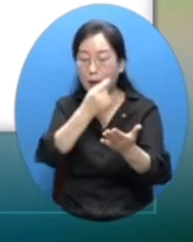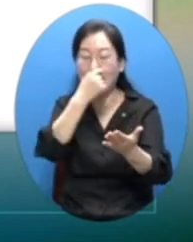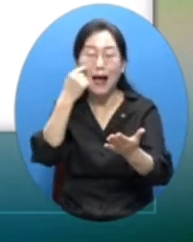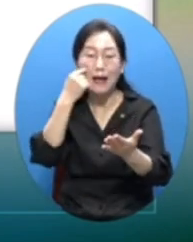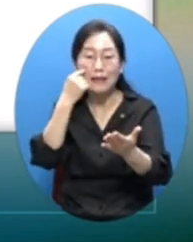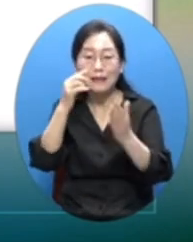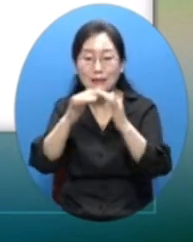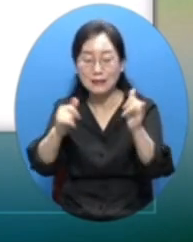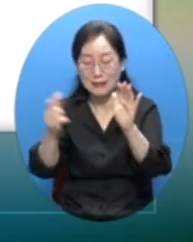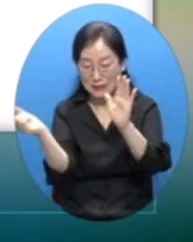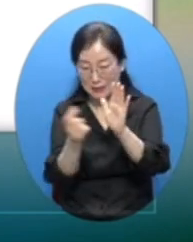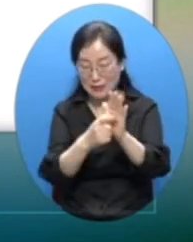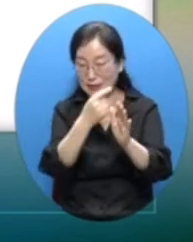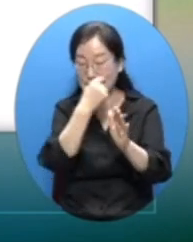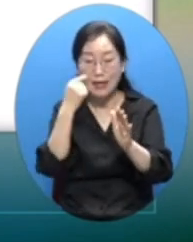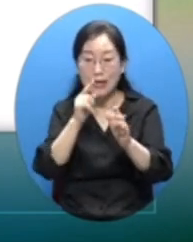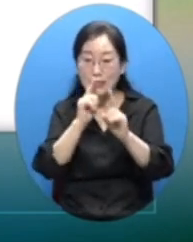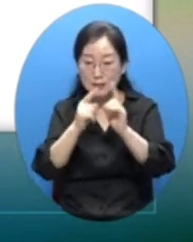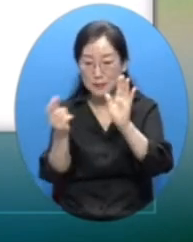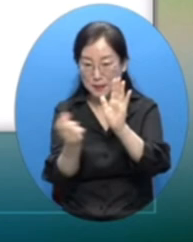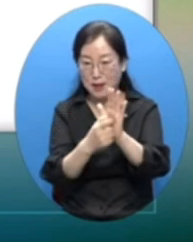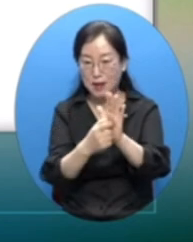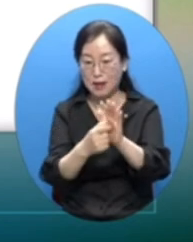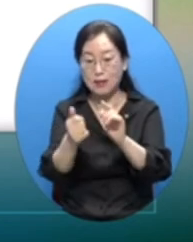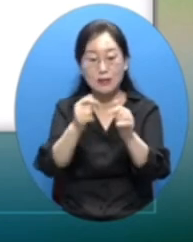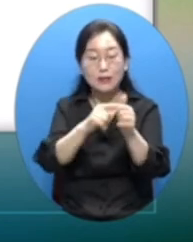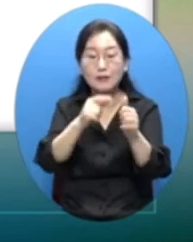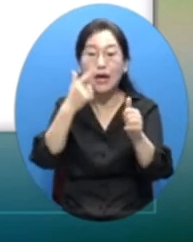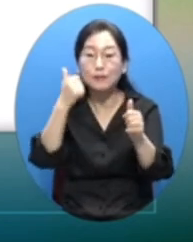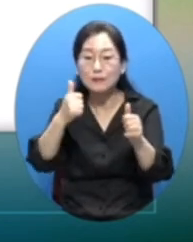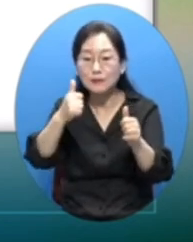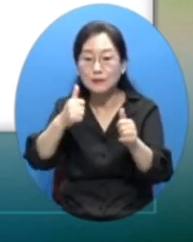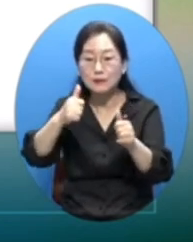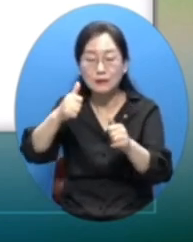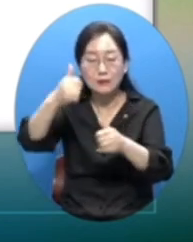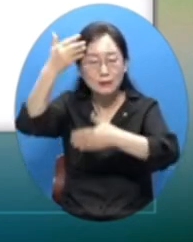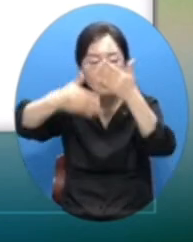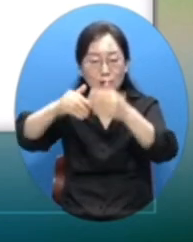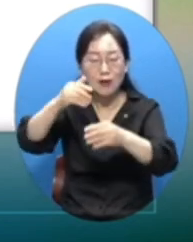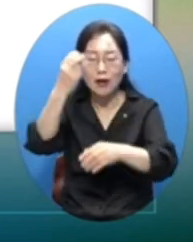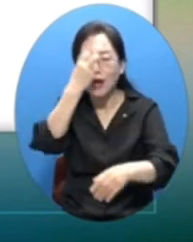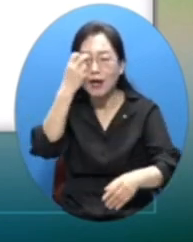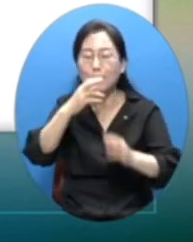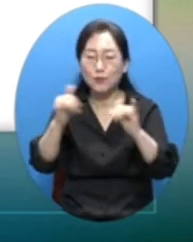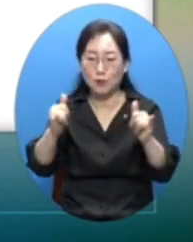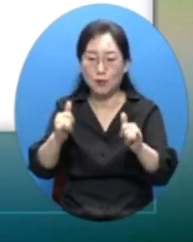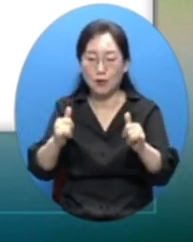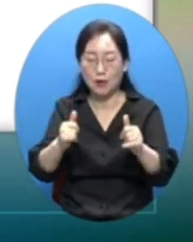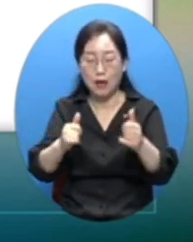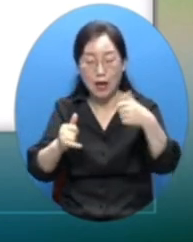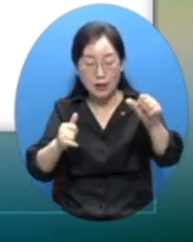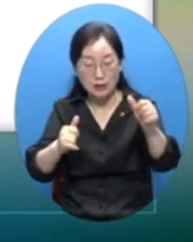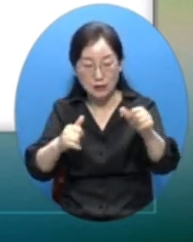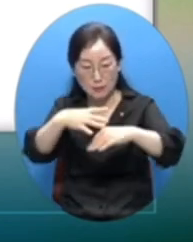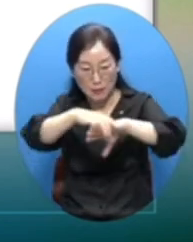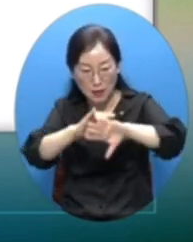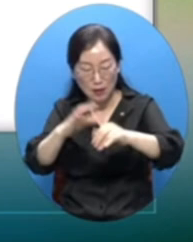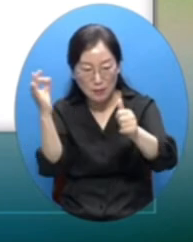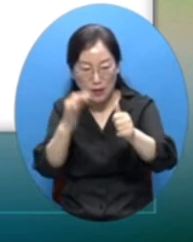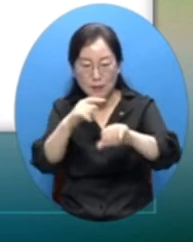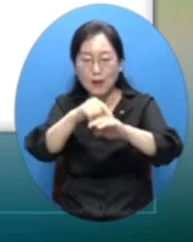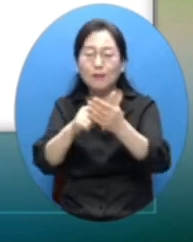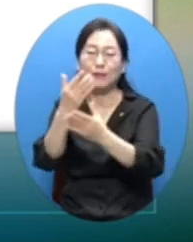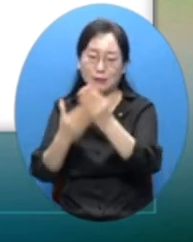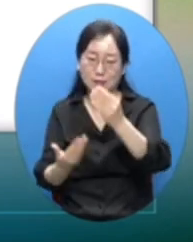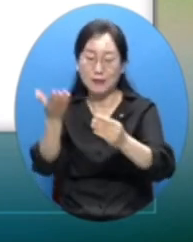있는데 아버님이 영화감독이에요. 영화감독이신데 아버님이 아들이 그렇게 된 걸 보고 크게 낙심했는데